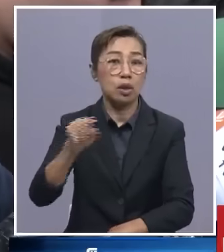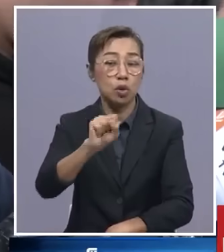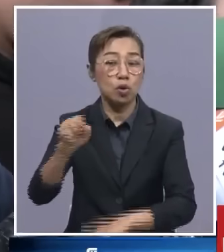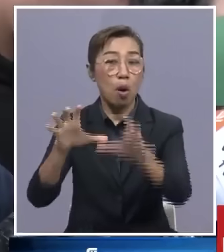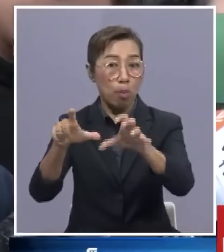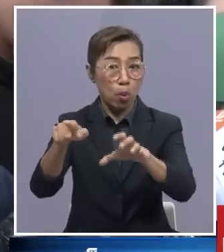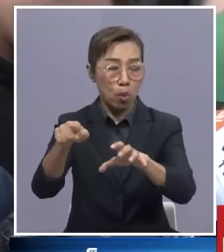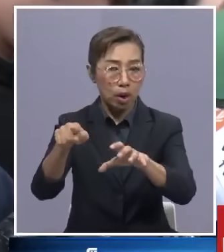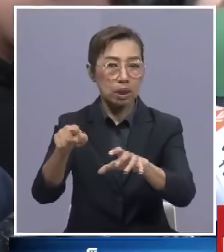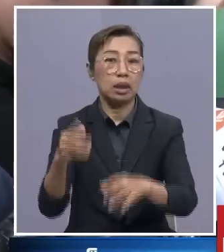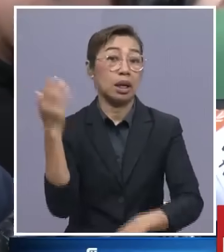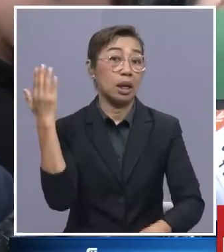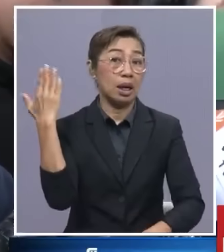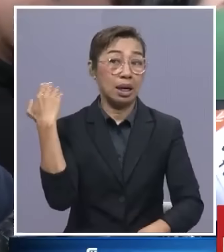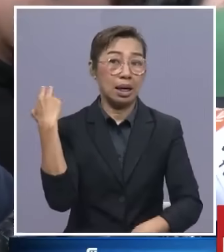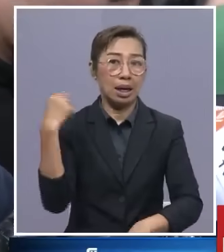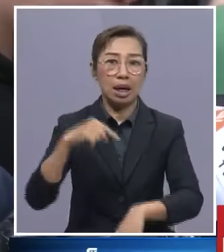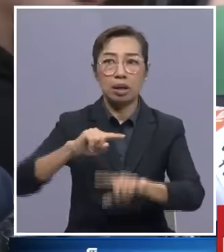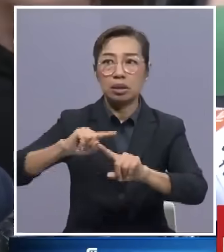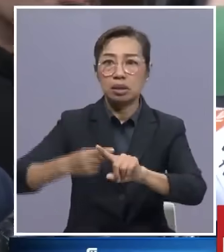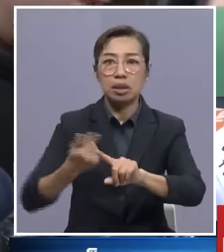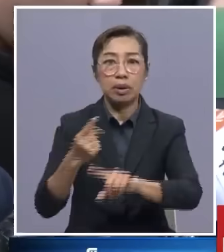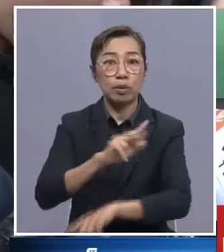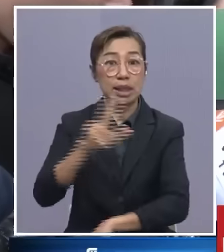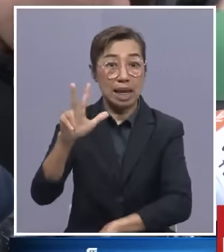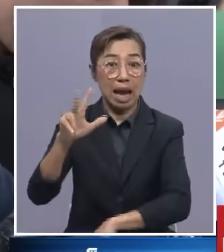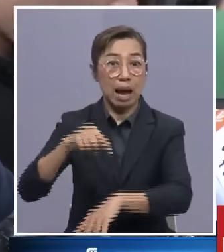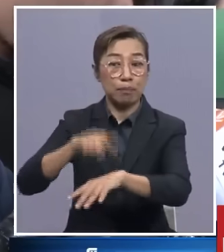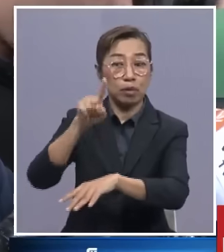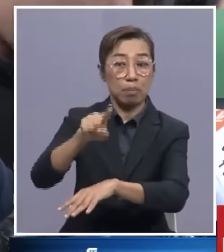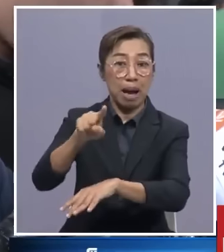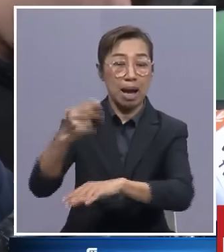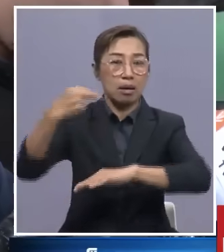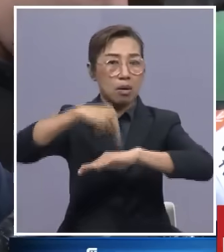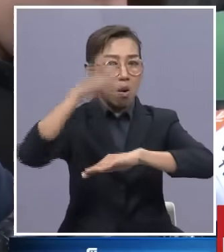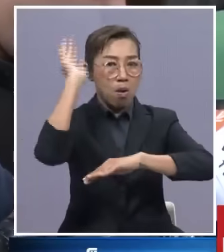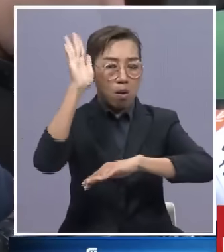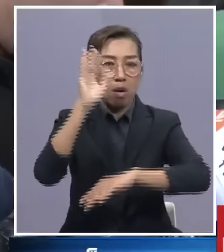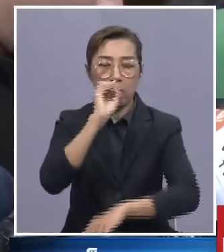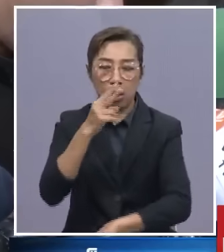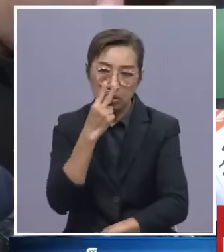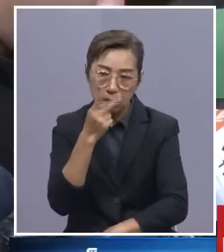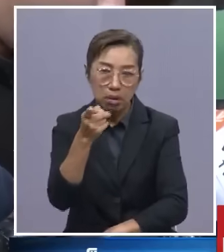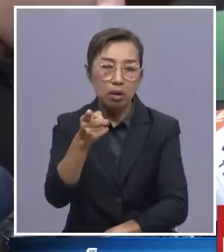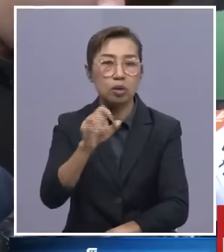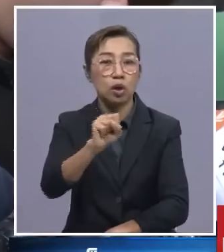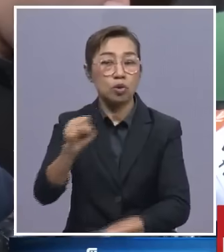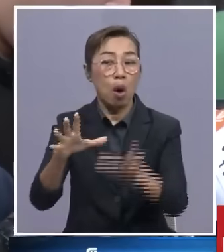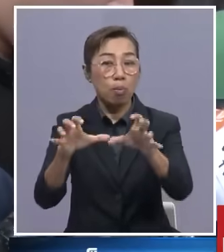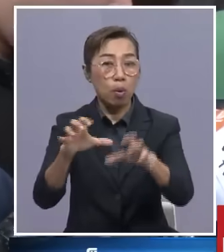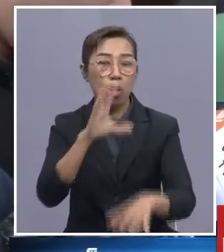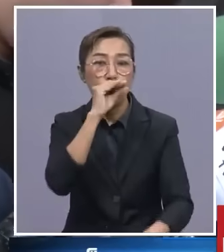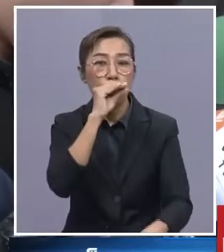ได้แถลงนะครับในบ่ายวันที่ 3นะครับซึ่งในการแถลงนั้นก็คุณชัยยำพวาก็ได้พูดถึง